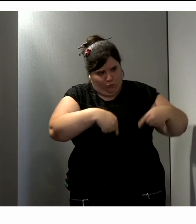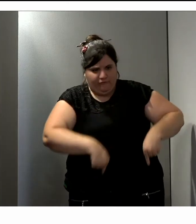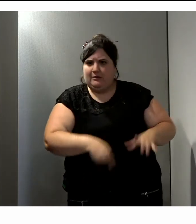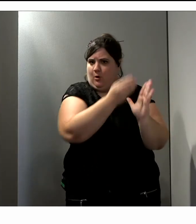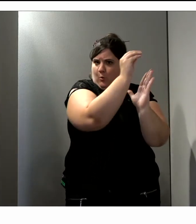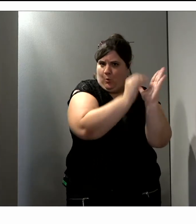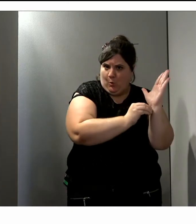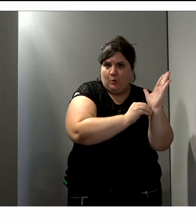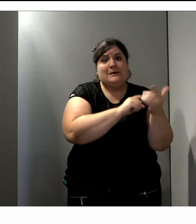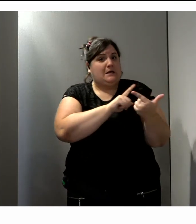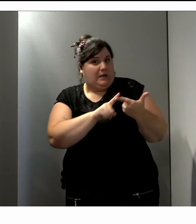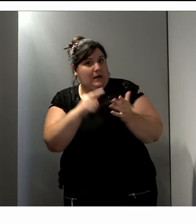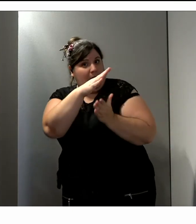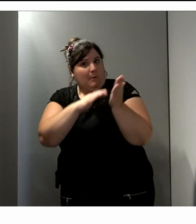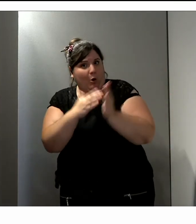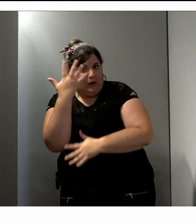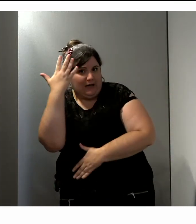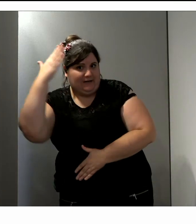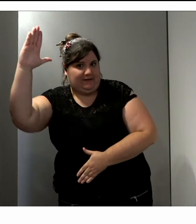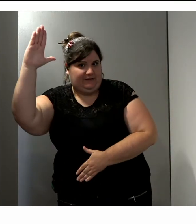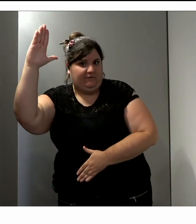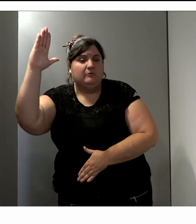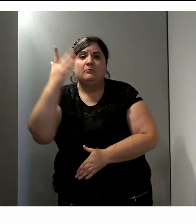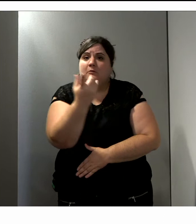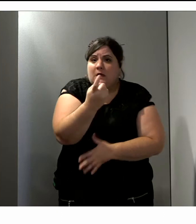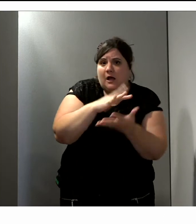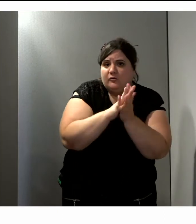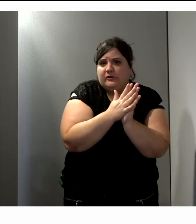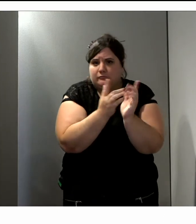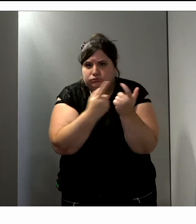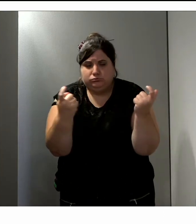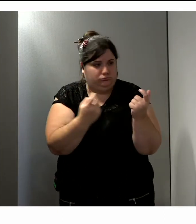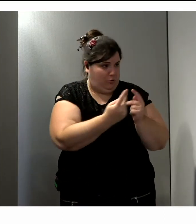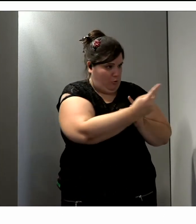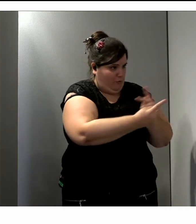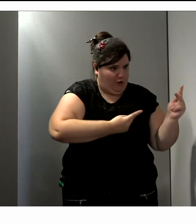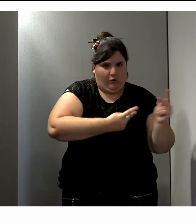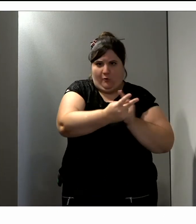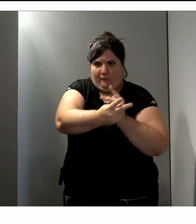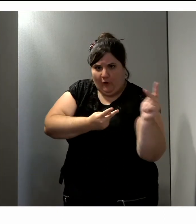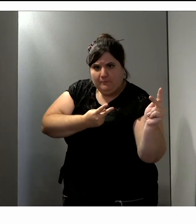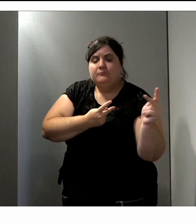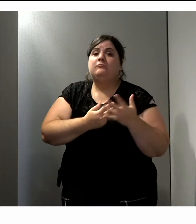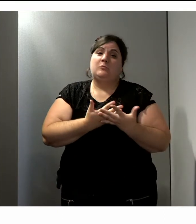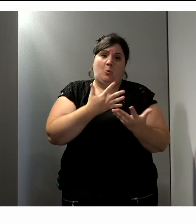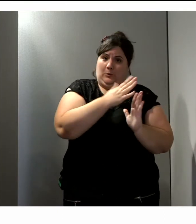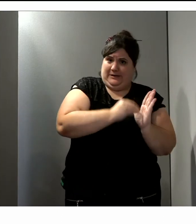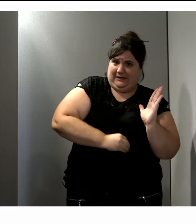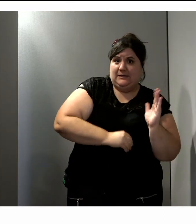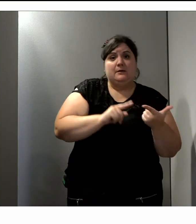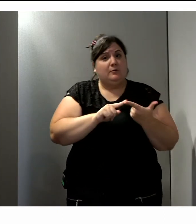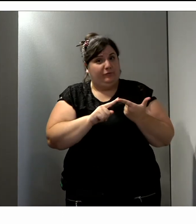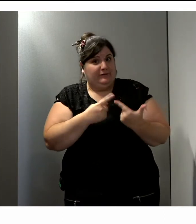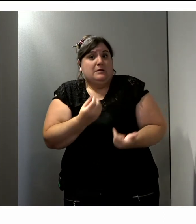les rapports alternatifs. On reçoit les rapports par écrit, les rapports écrits et les rapports verbaux. On a beaucoup